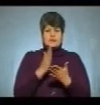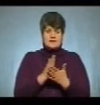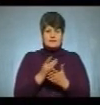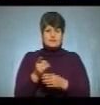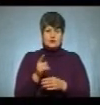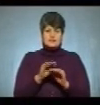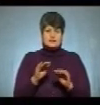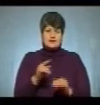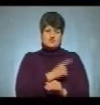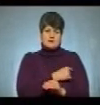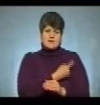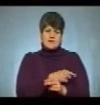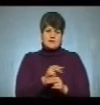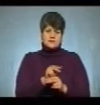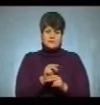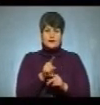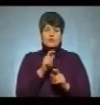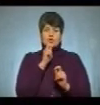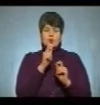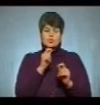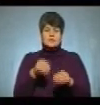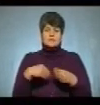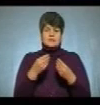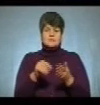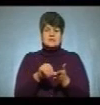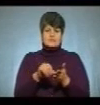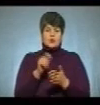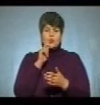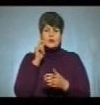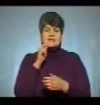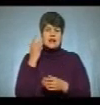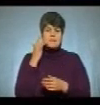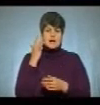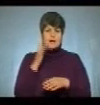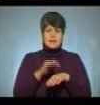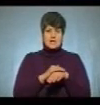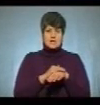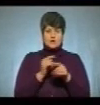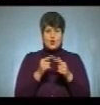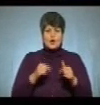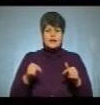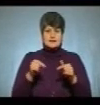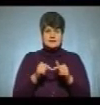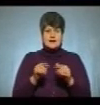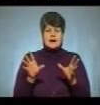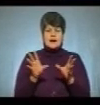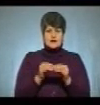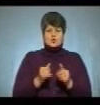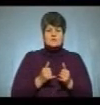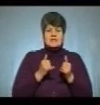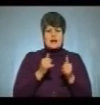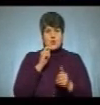міської дитячої лікарні. Подарунки їм передали представники українсько-американської благодійної організації «Разом для